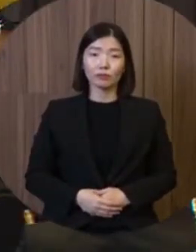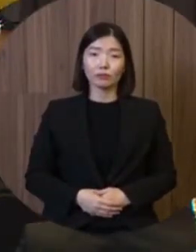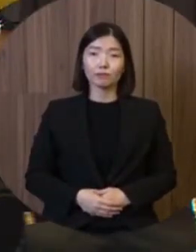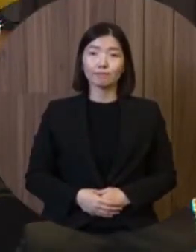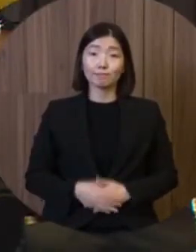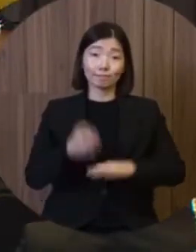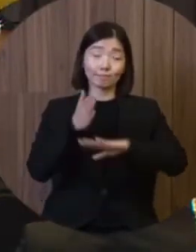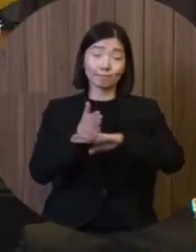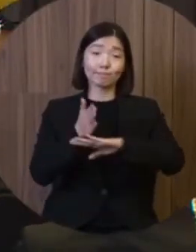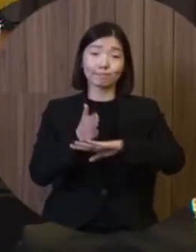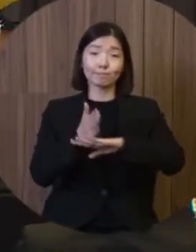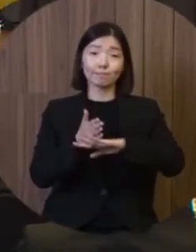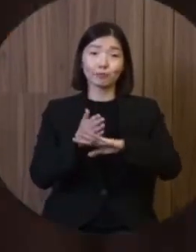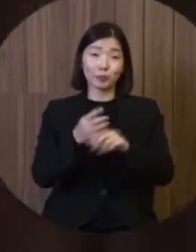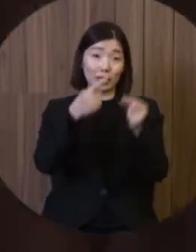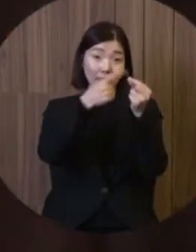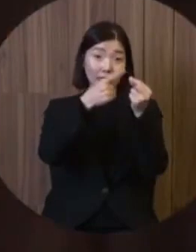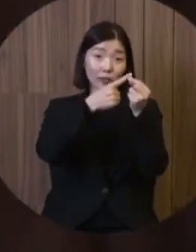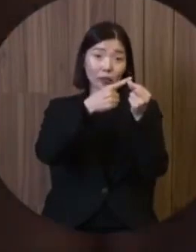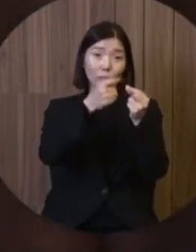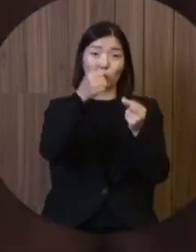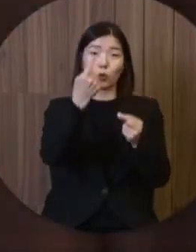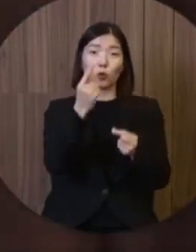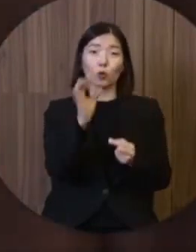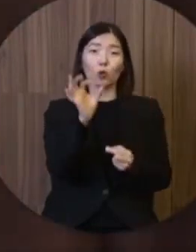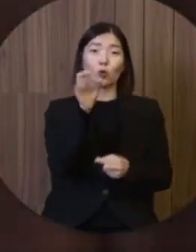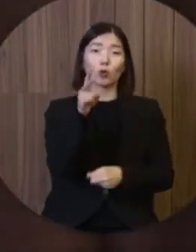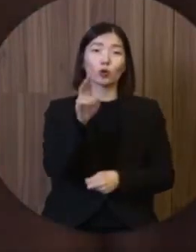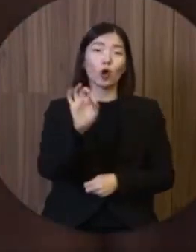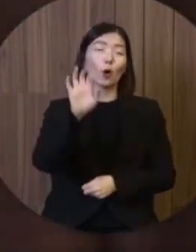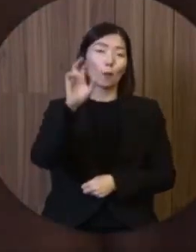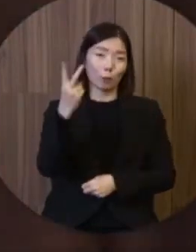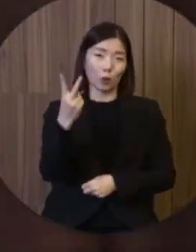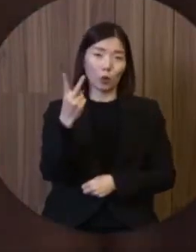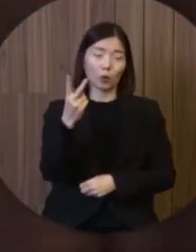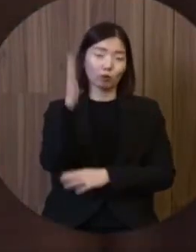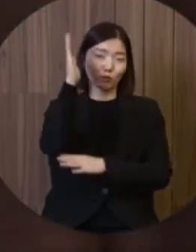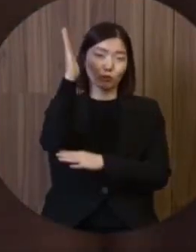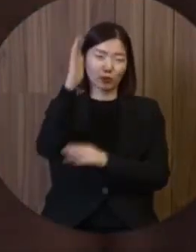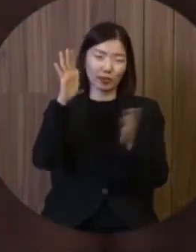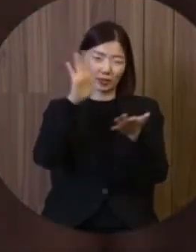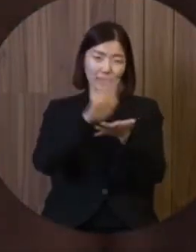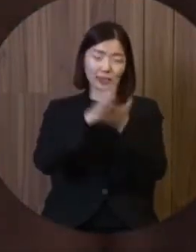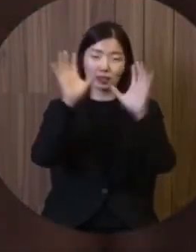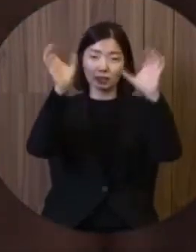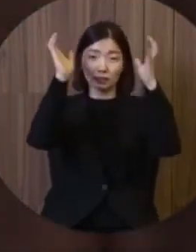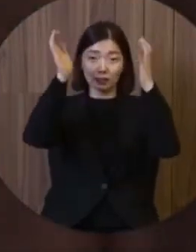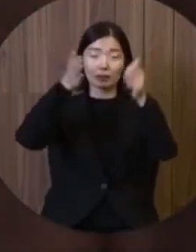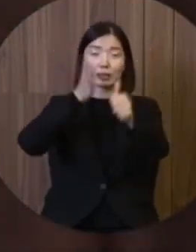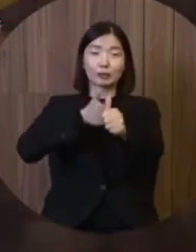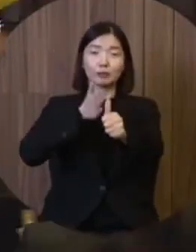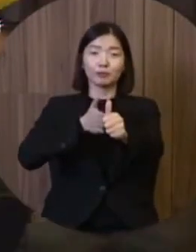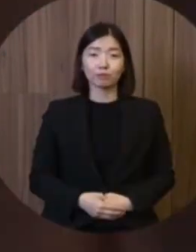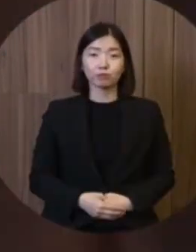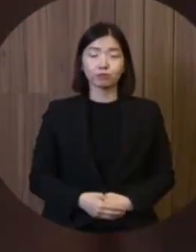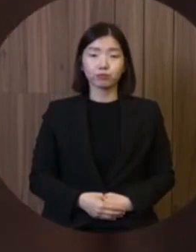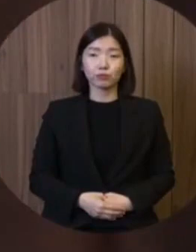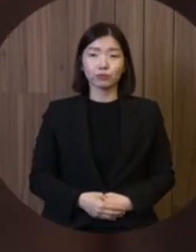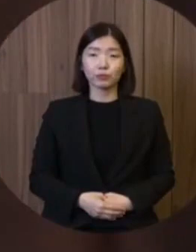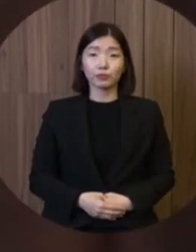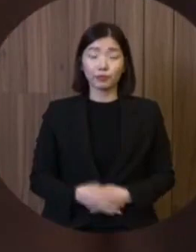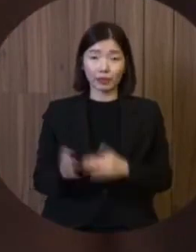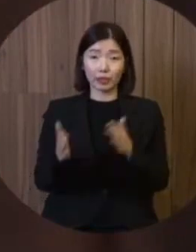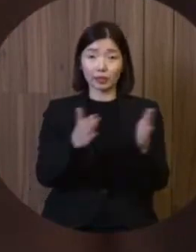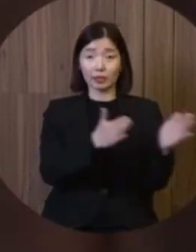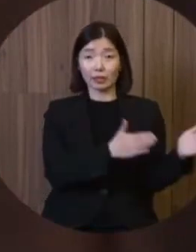네, 감사합니다. 기호 1번 홍영표 후보 연설이었습니다. 여러분 뜨거운 박수 부탁드리겠습니다.